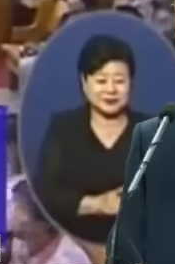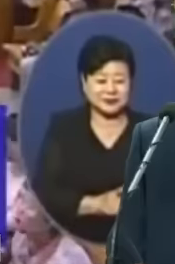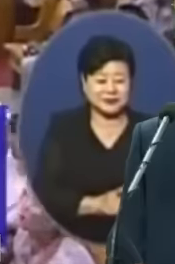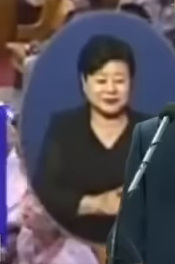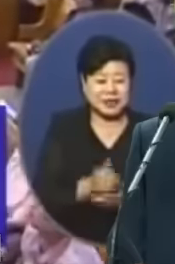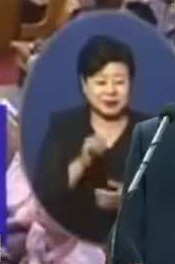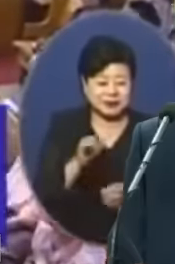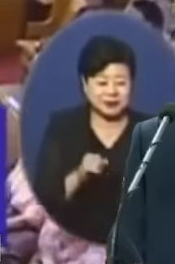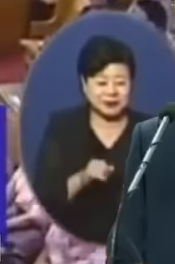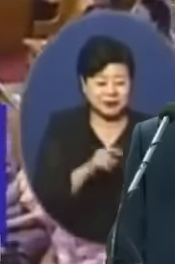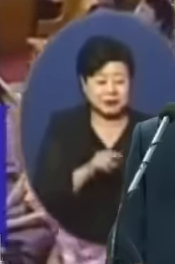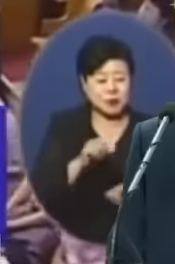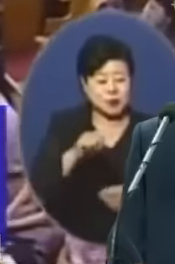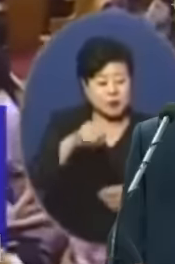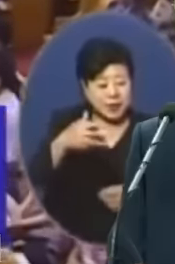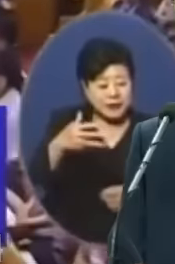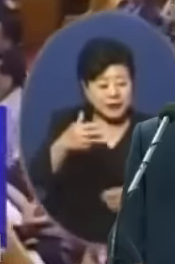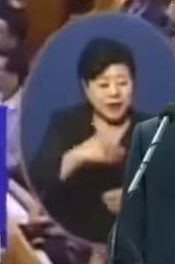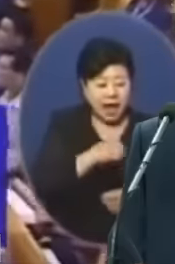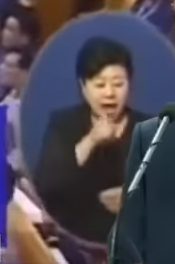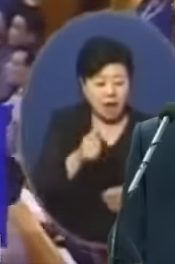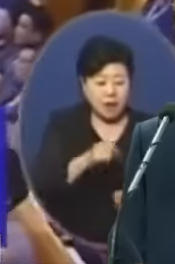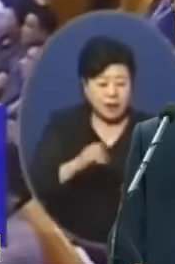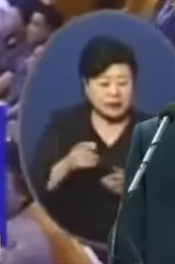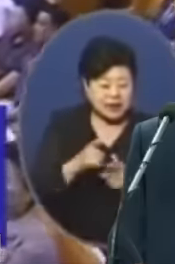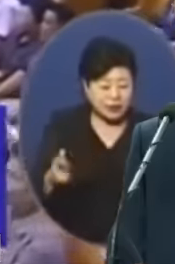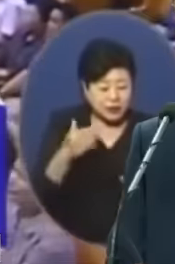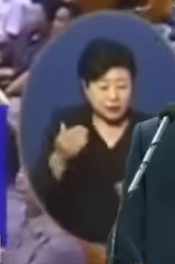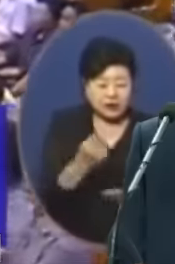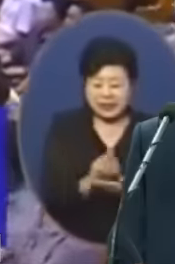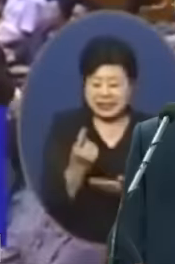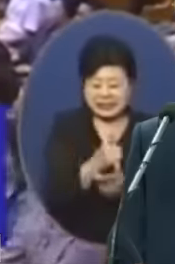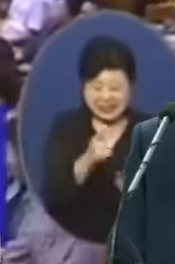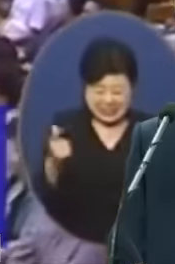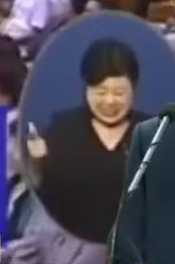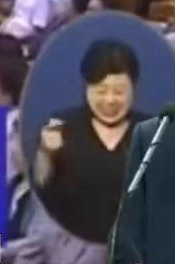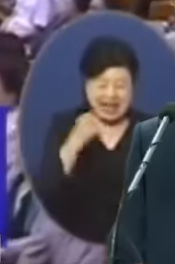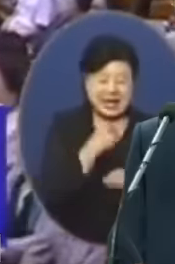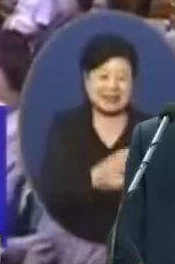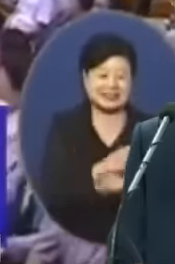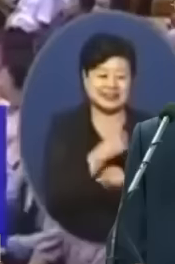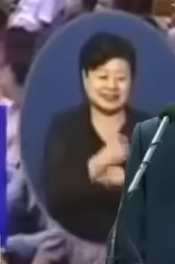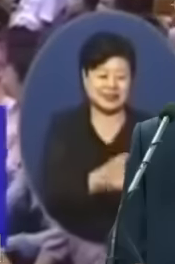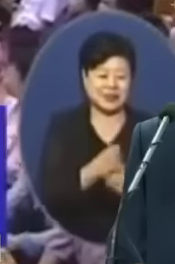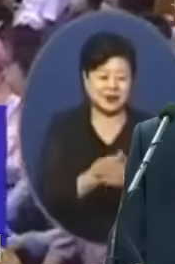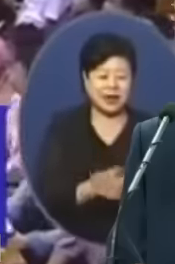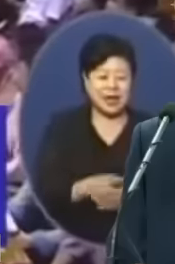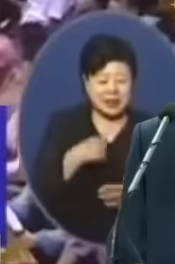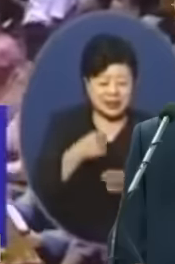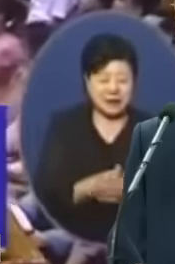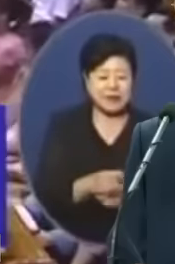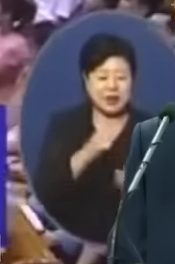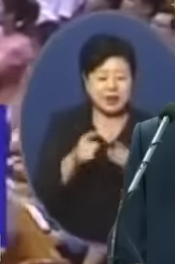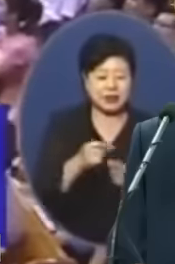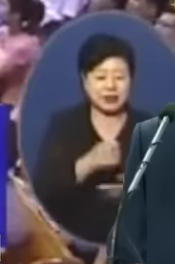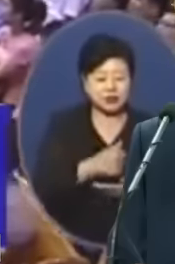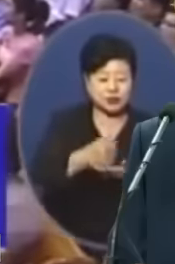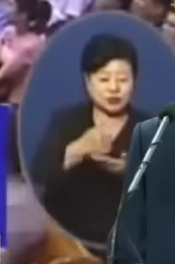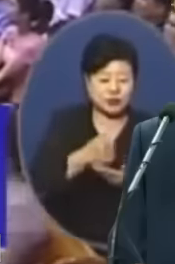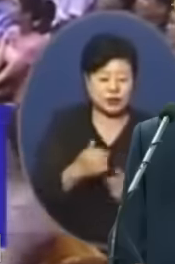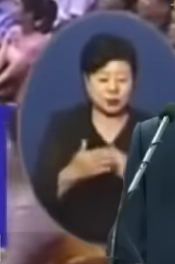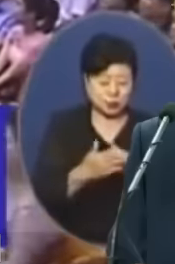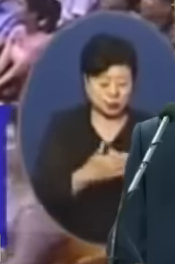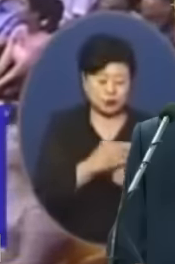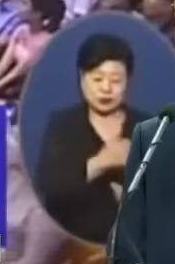읽어보십시다. 내가 결코 너희를 버리지 아니하고 너희를 떠나지 아니하라 하시느니라. 그러므로 우리가 담대히 말하되